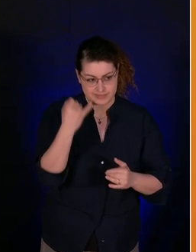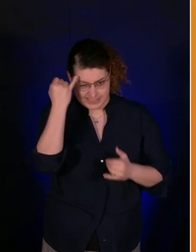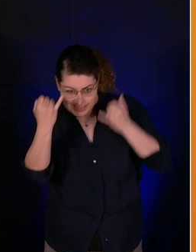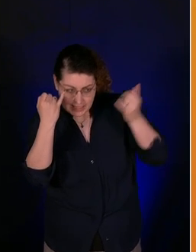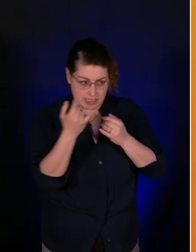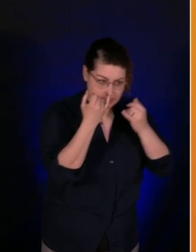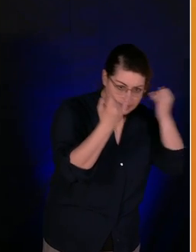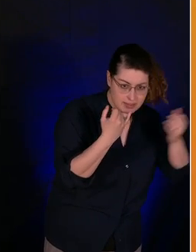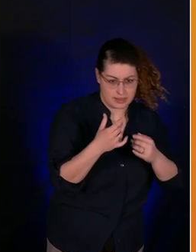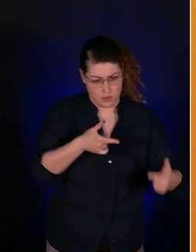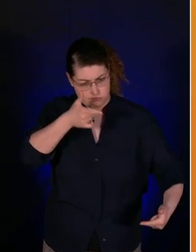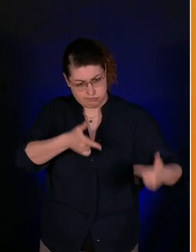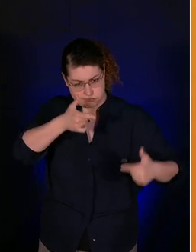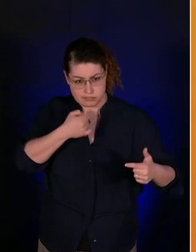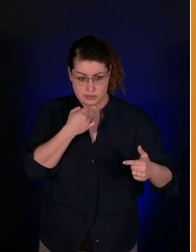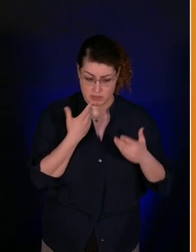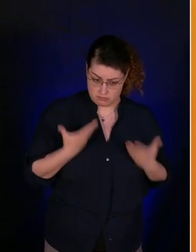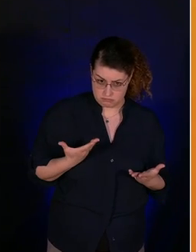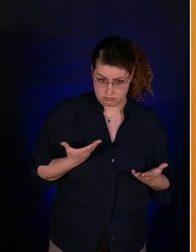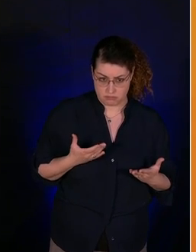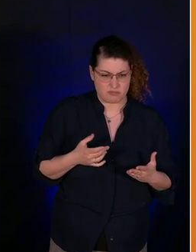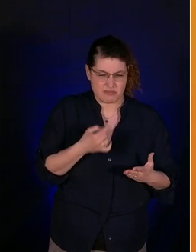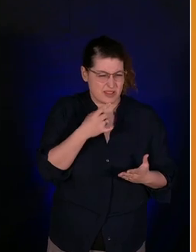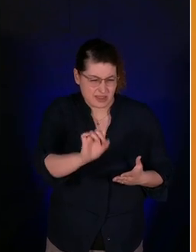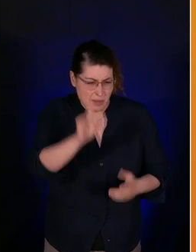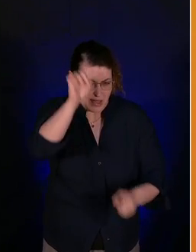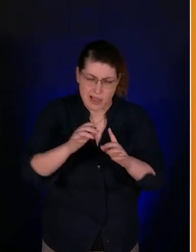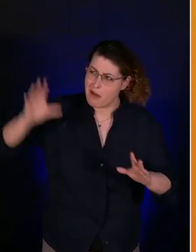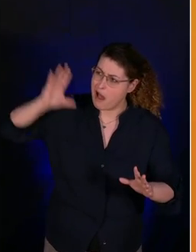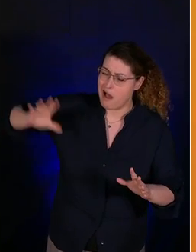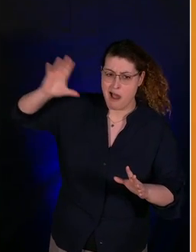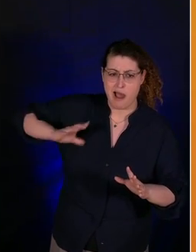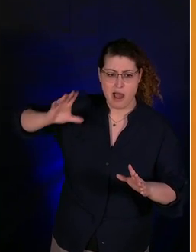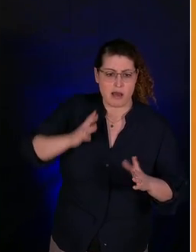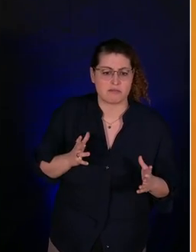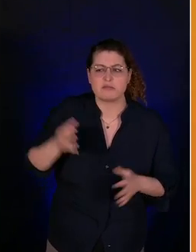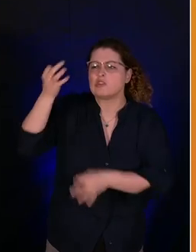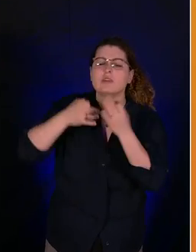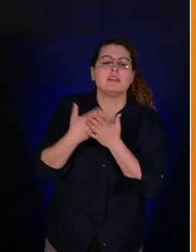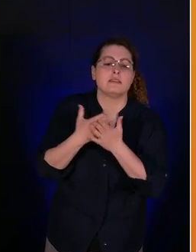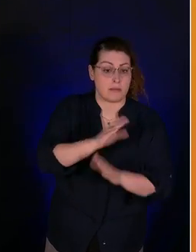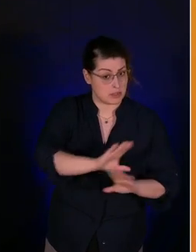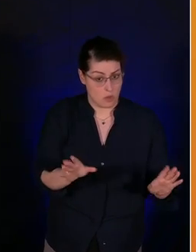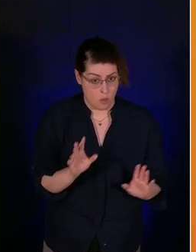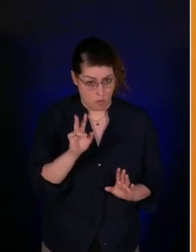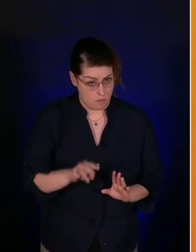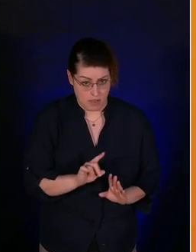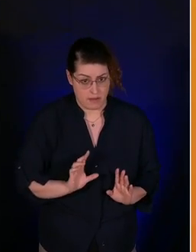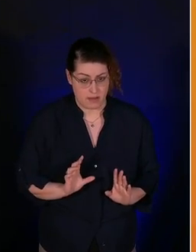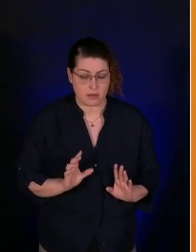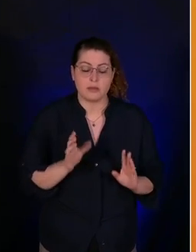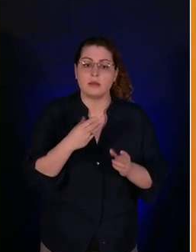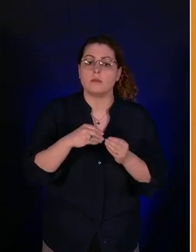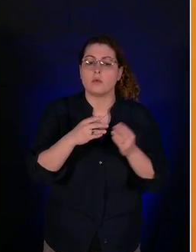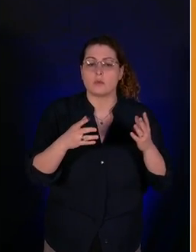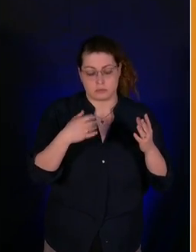réalité contemporaine et non des concepts archaïques ou dépassés comme on voudrait nous le faire croire. L'actualité